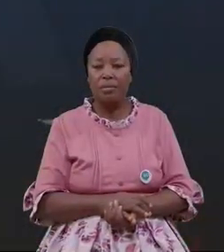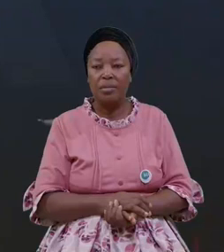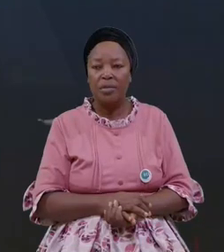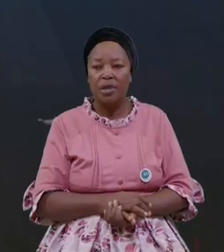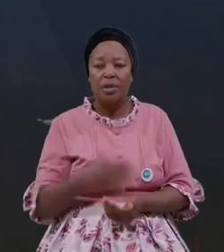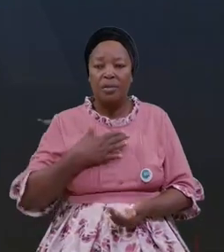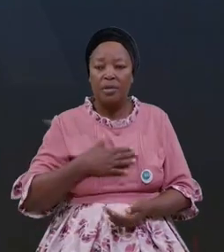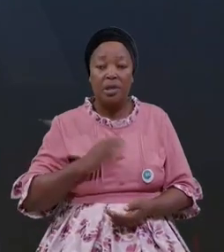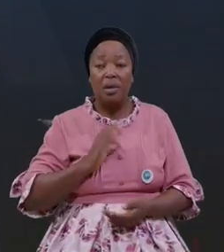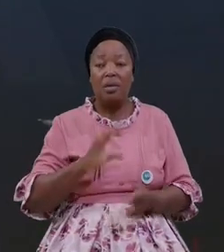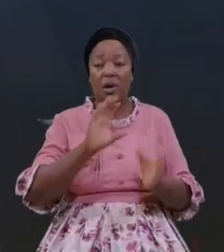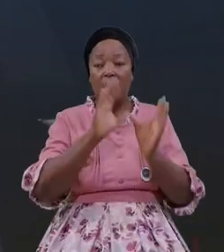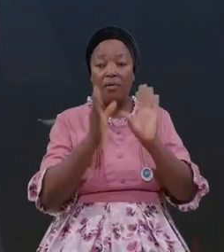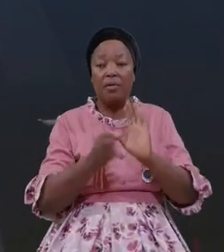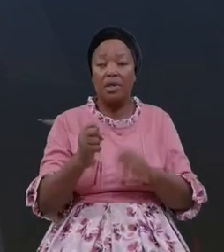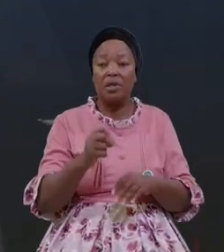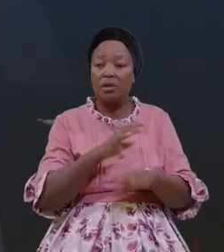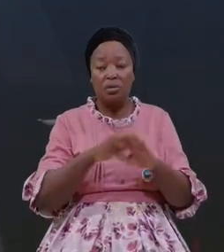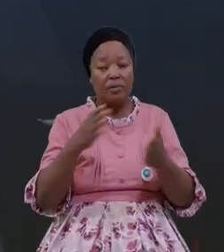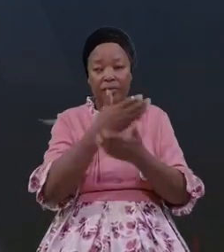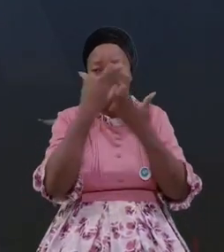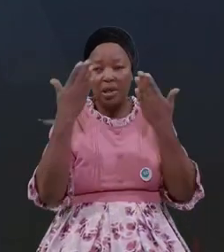e forget